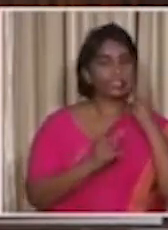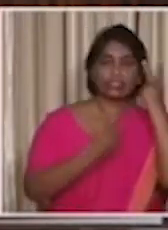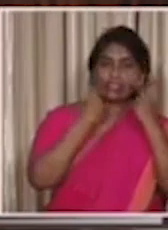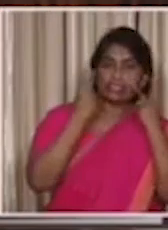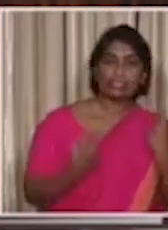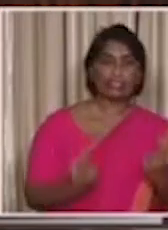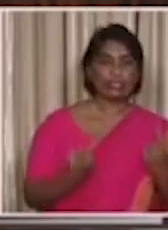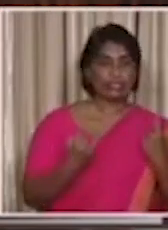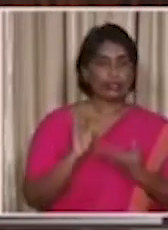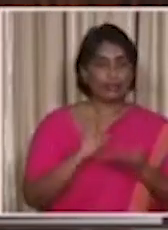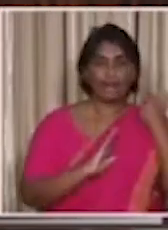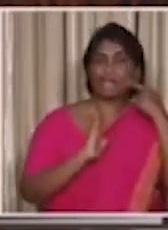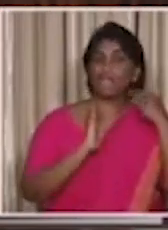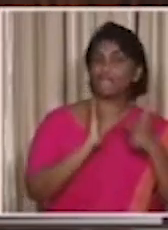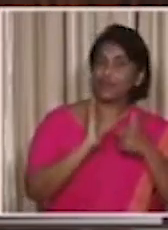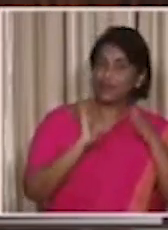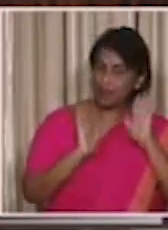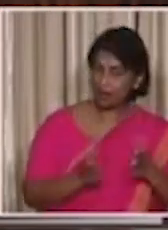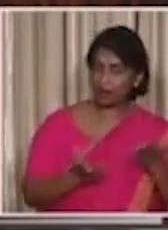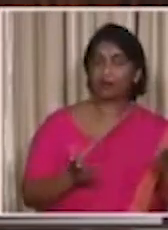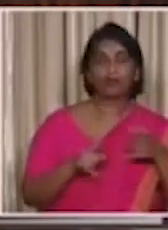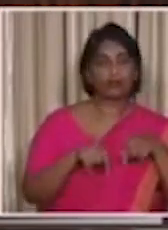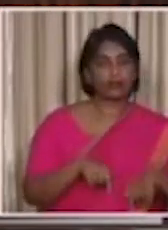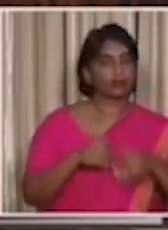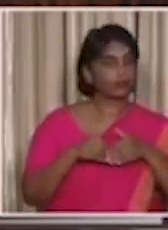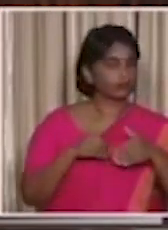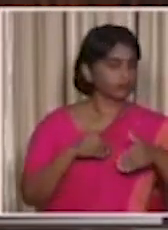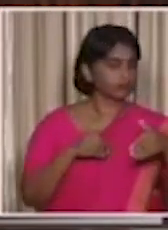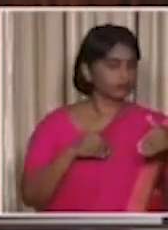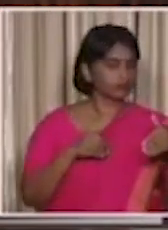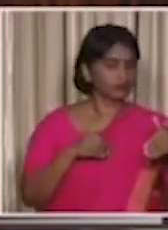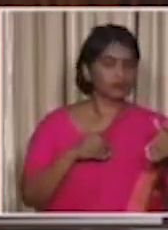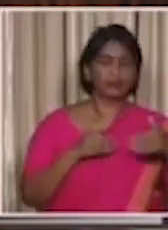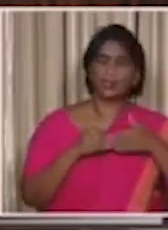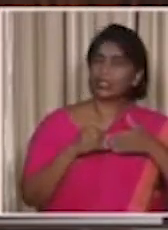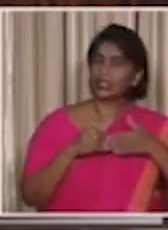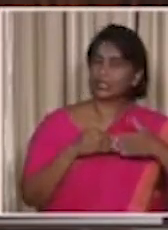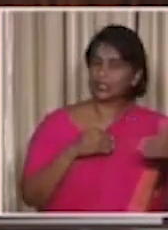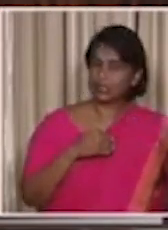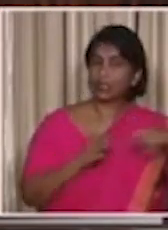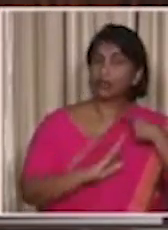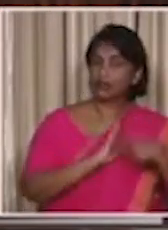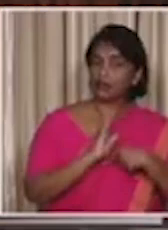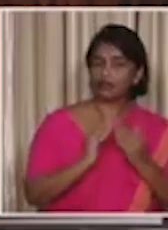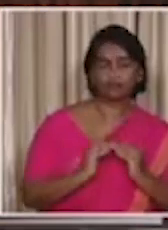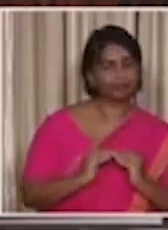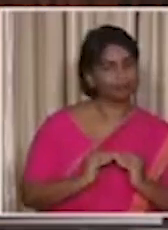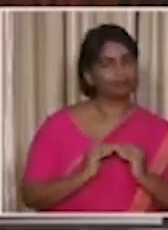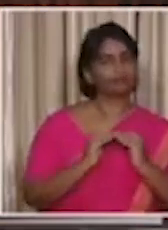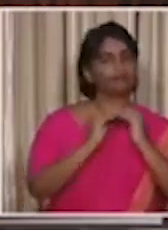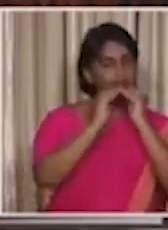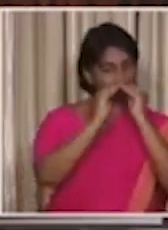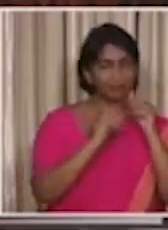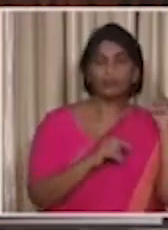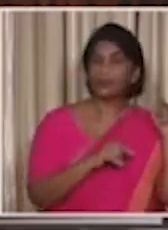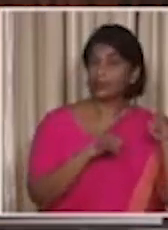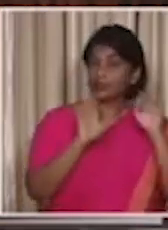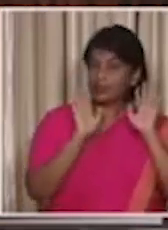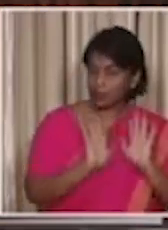චාරිකා යනවා. විභාග පැවැත්වෙනවා. මේ මාර්ගයේ දිගටම ගොස් රට ඔසවා තබනවා.